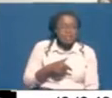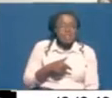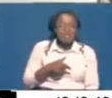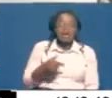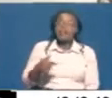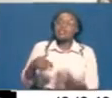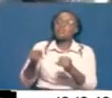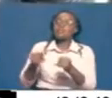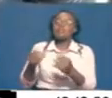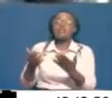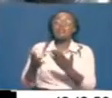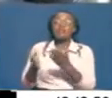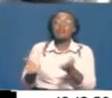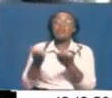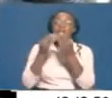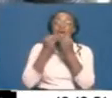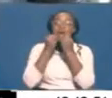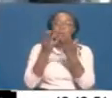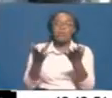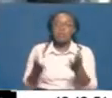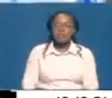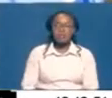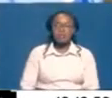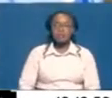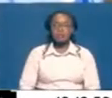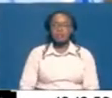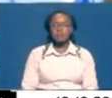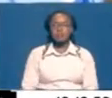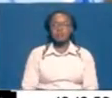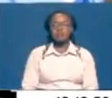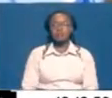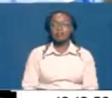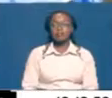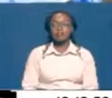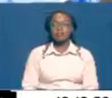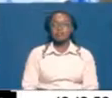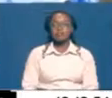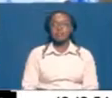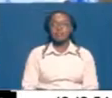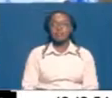implement those promotions. Nikiripotia Kurunzi Mashinani, jina langu ni Yusuf Hilou.